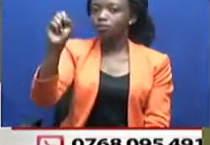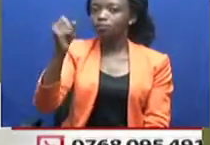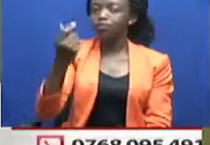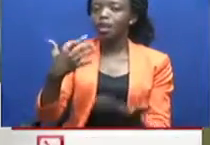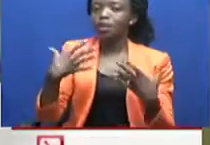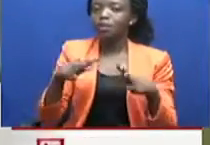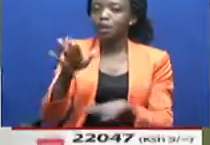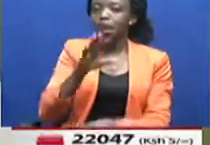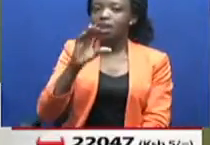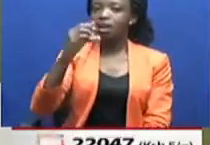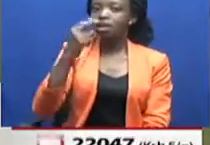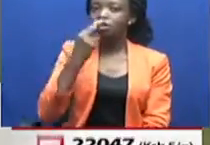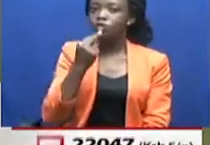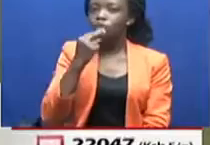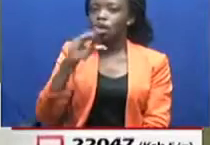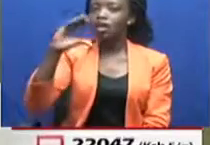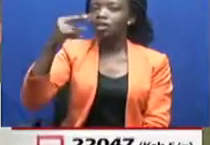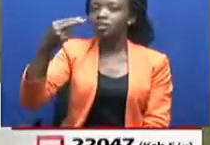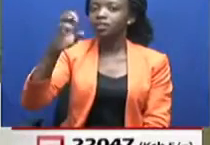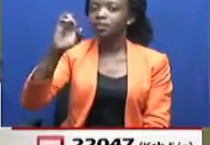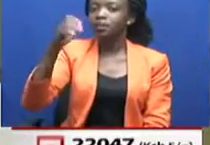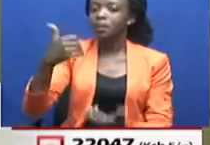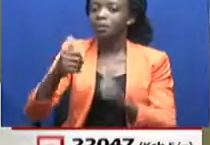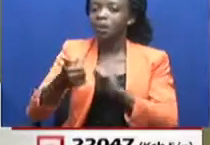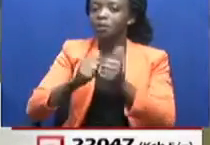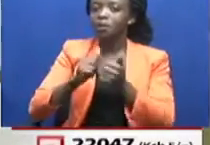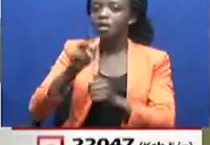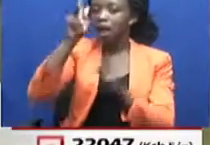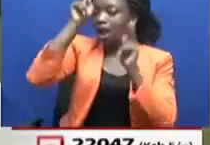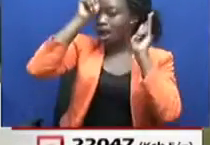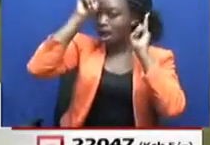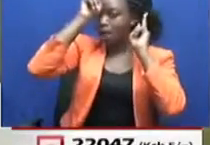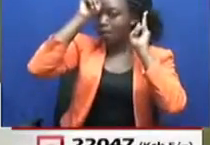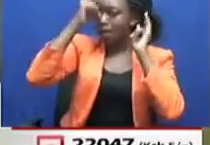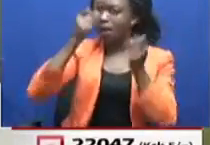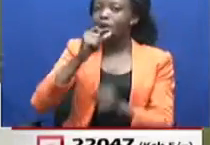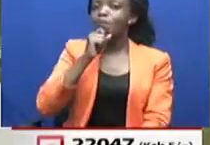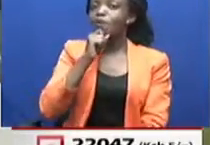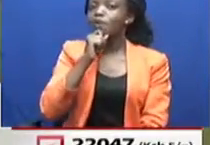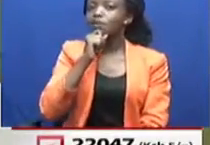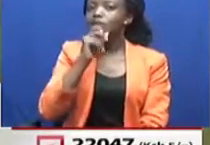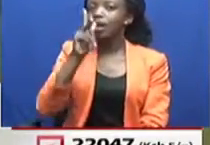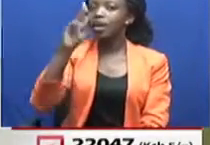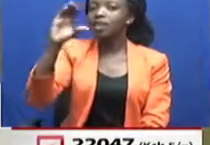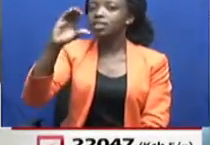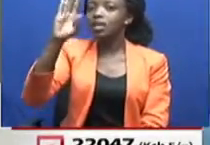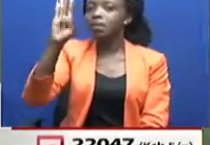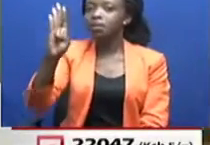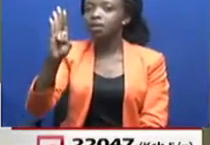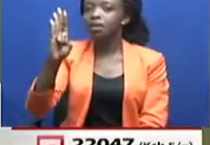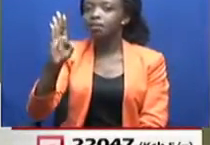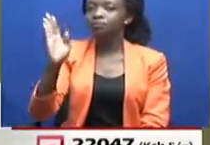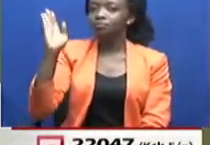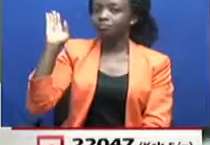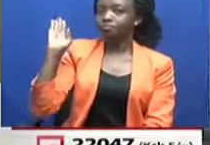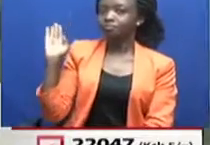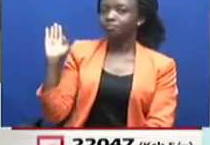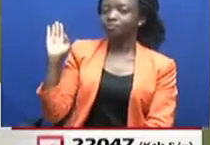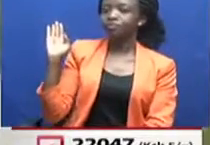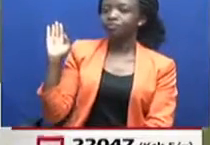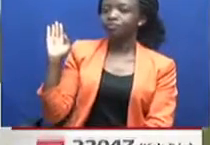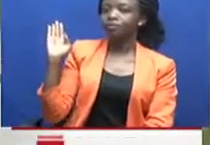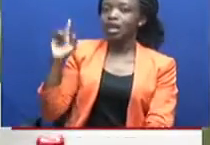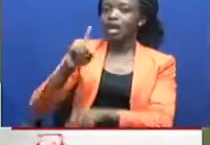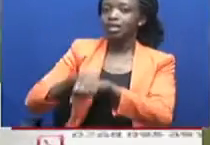Wanasukari wa Chemil wameratibiwa kucheza dhidi ya Kakamega Homeboys saa 9 ugani Chemil. KCB iwe mwenyeji wake Zuke ilicho ugani Kenyatta kuanzia saa